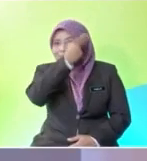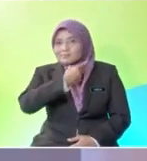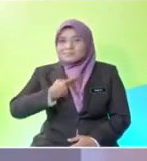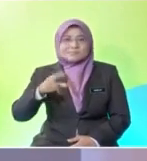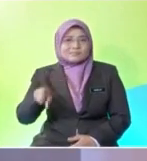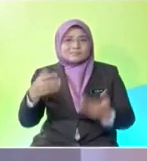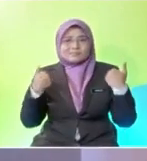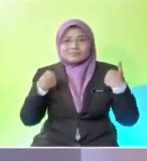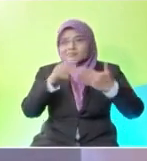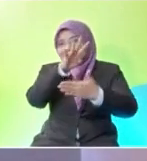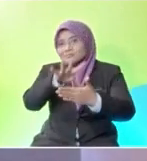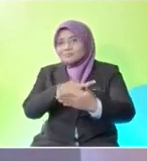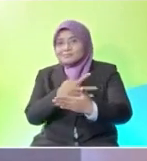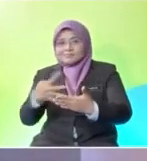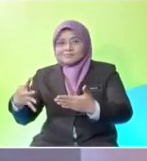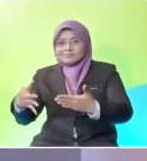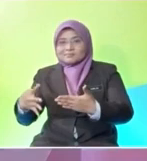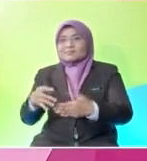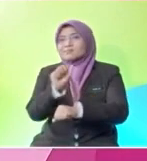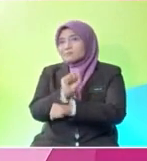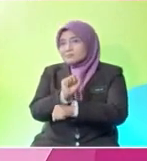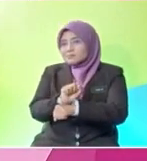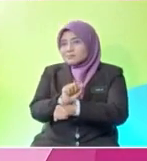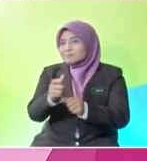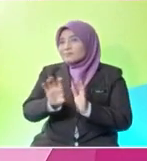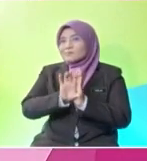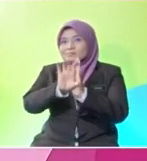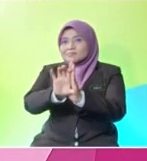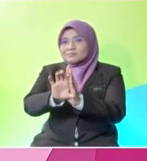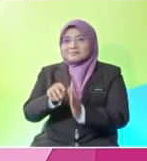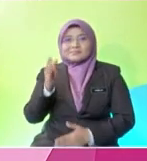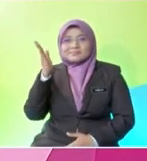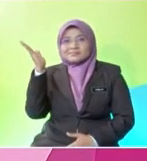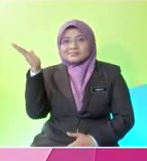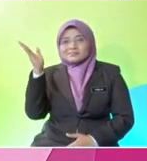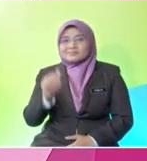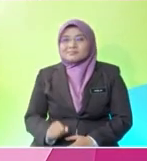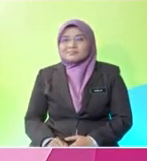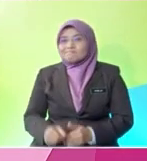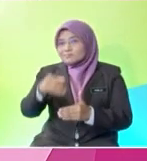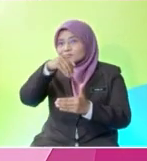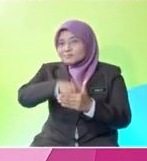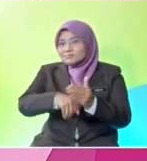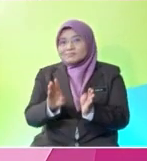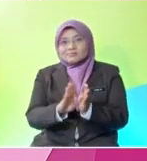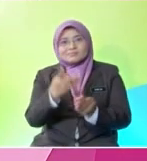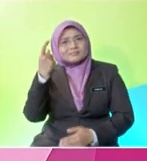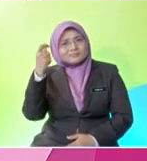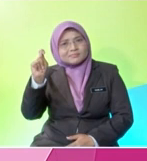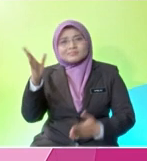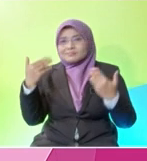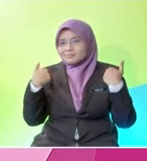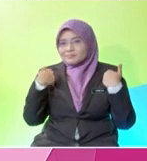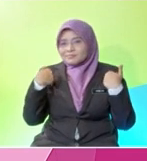ini adalah contoh jadwal kejelasan kalau kita tengok dalam buku teks kita kenapa ini adalah contoh jadwal kerja kita akan